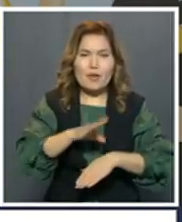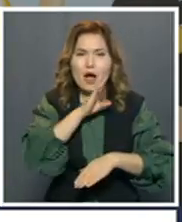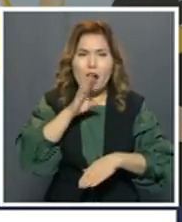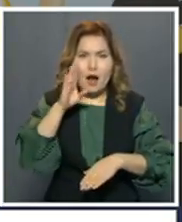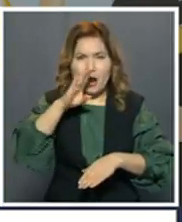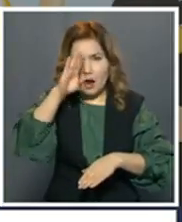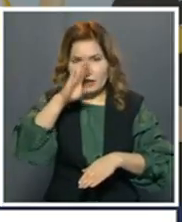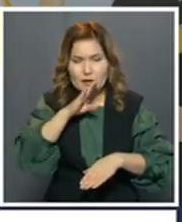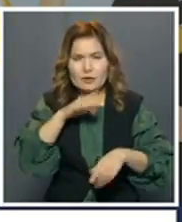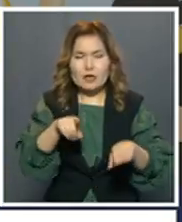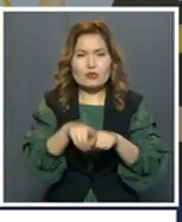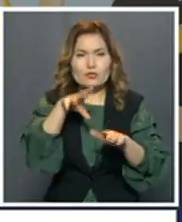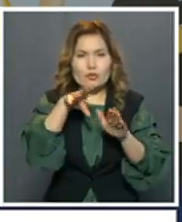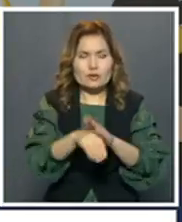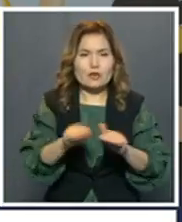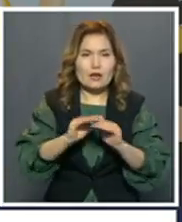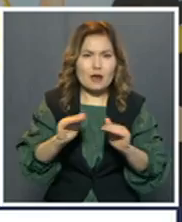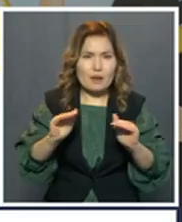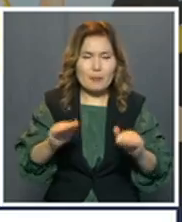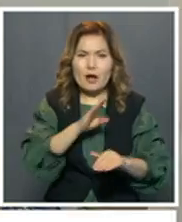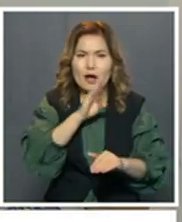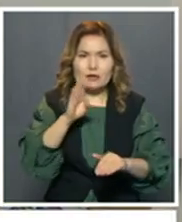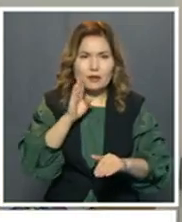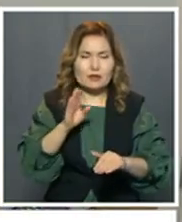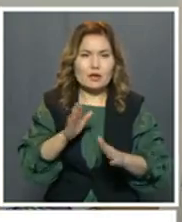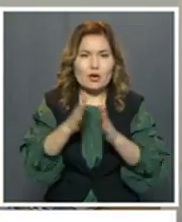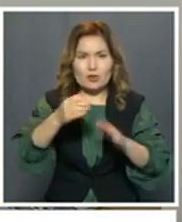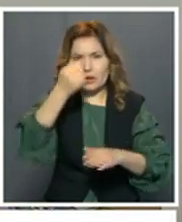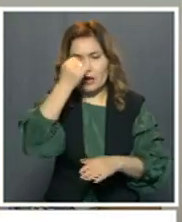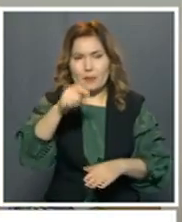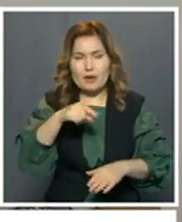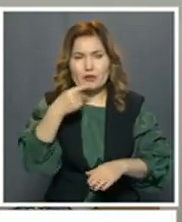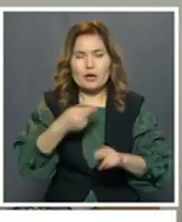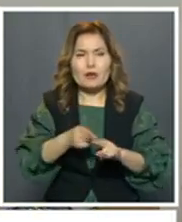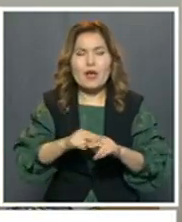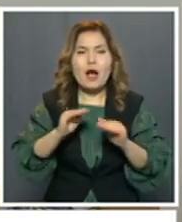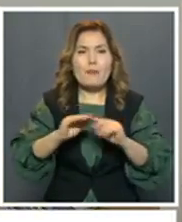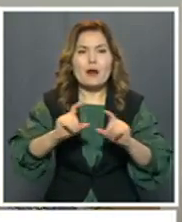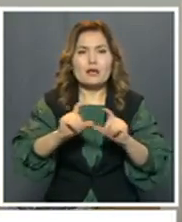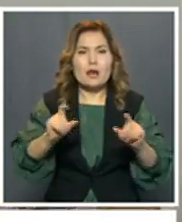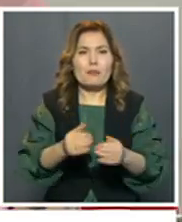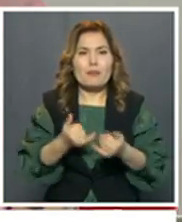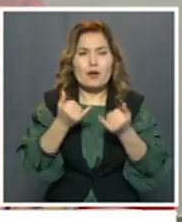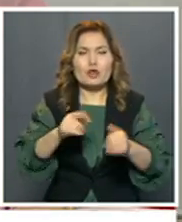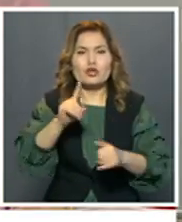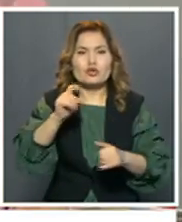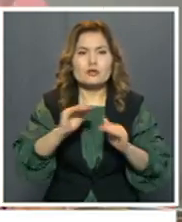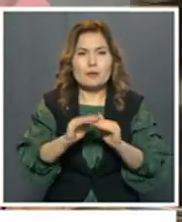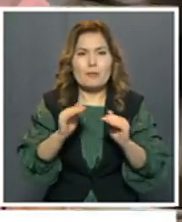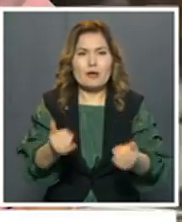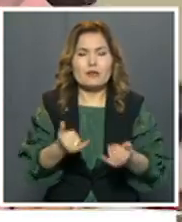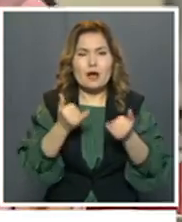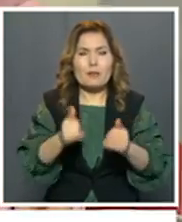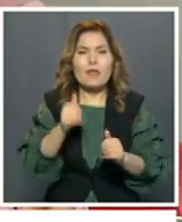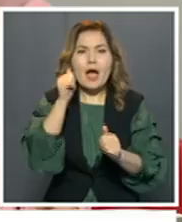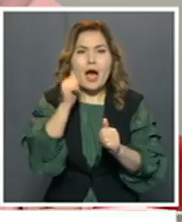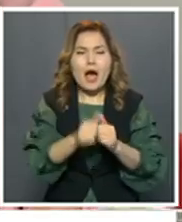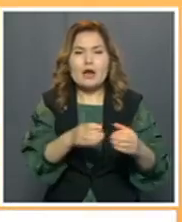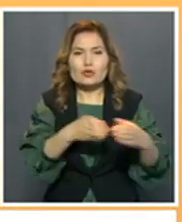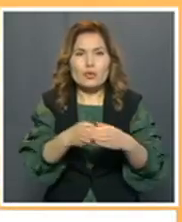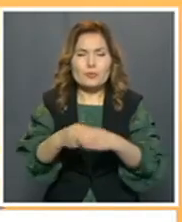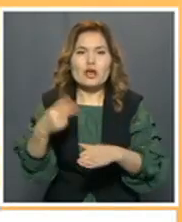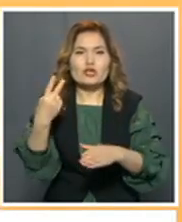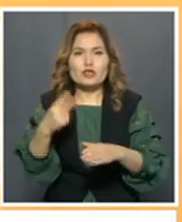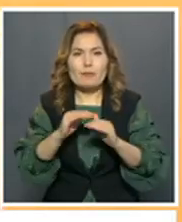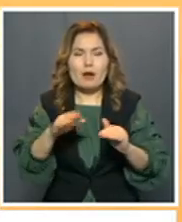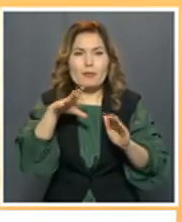ата-аналарынан рахмет сөзін естіп жатырмыз. Балабақша 100 бүлдіршінге арналған. Әр топта 20 баладан тәрбиеленеді. Дене шынықтыру